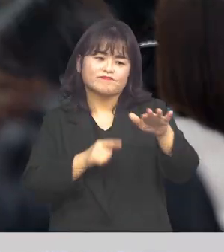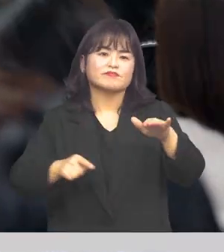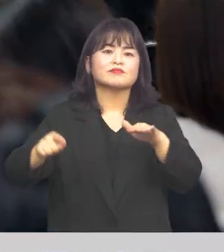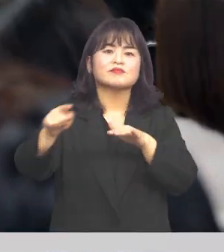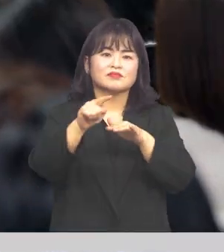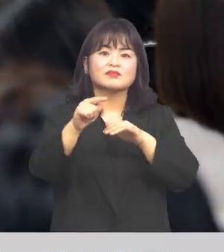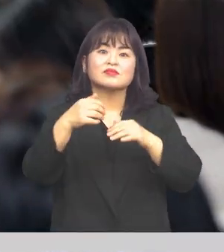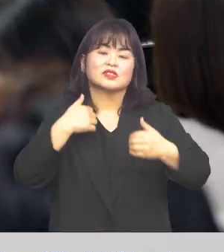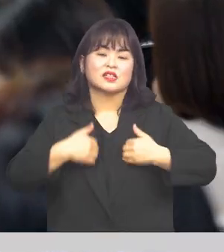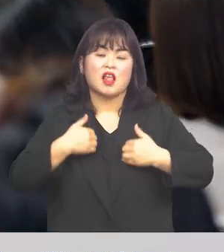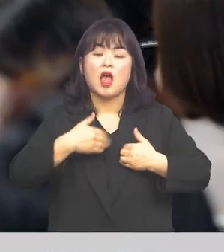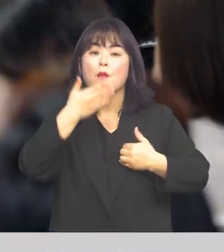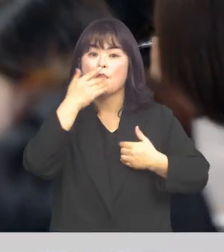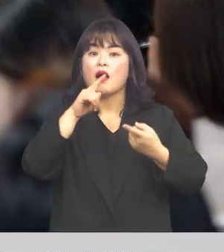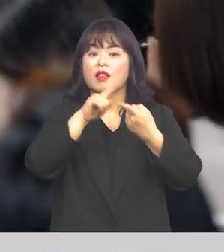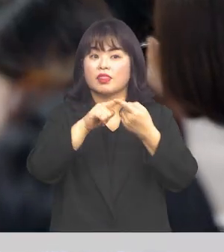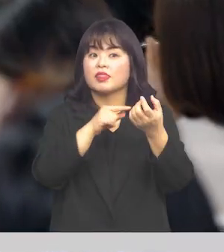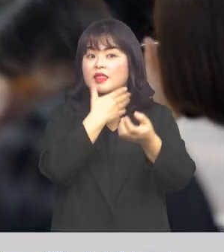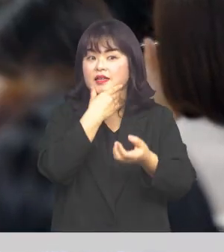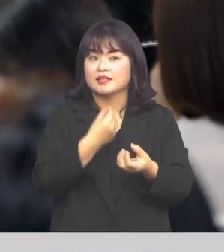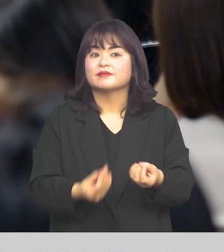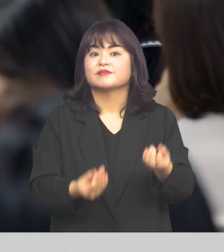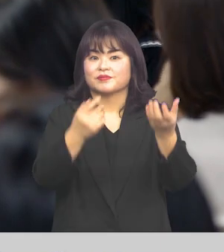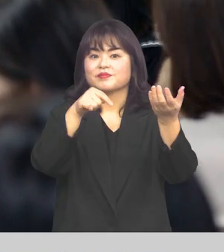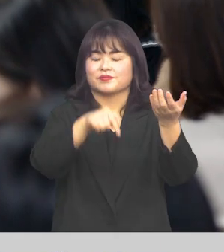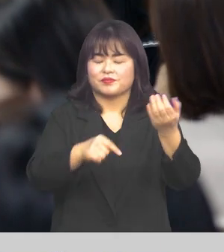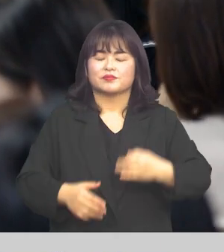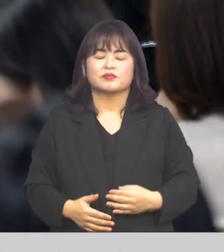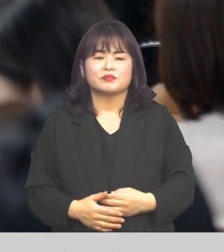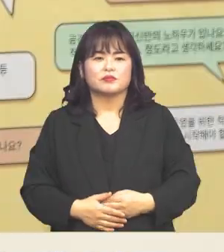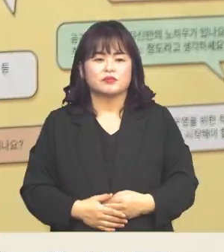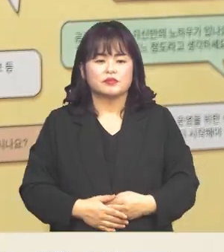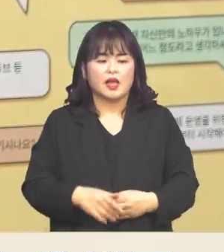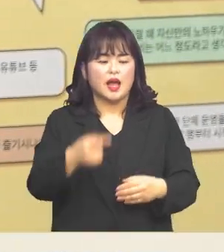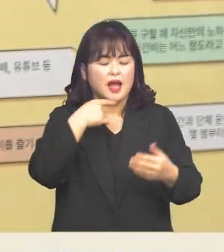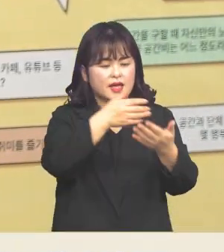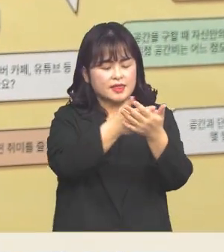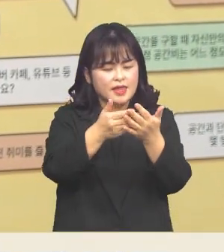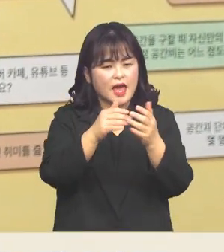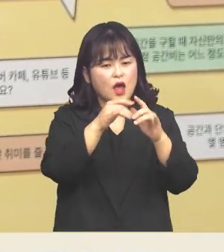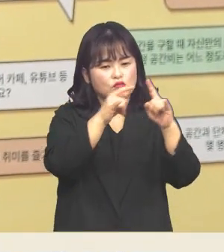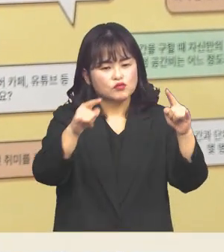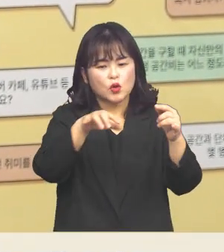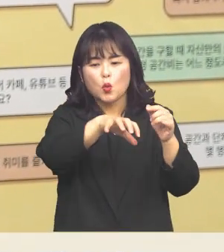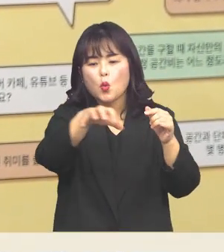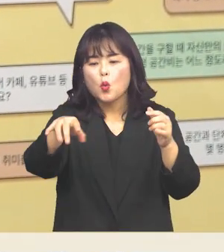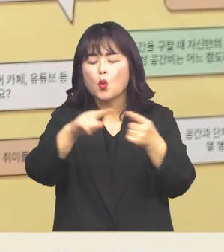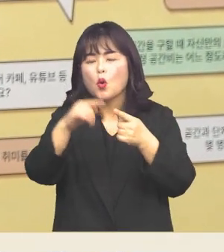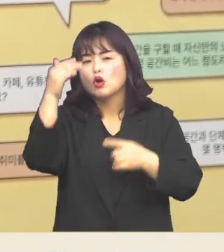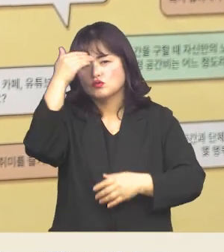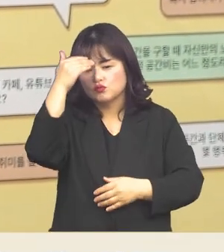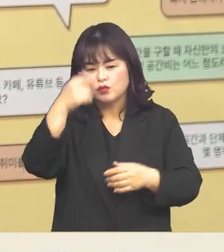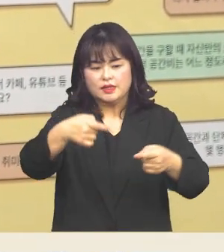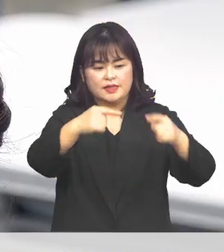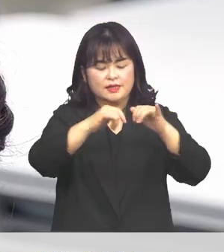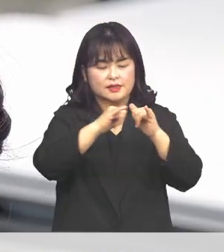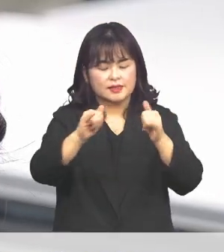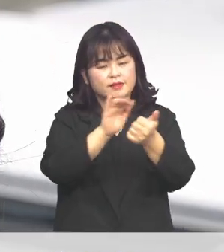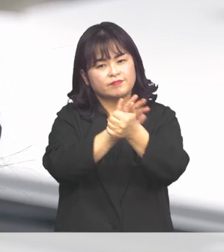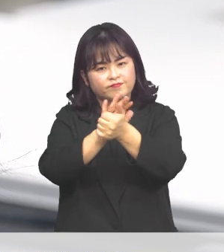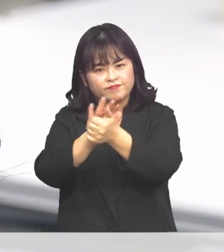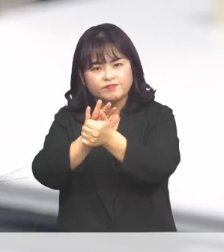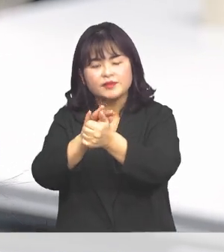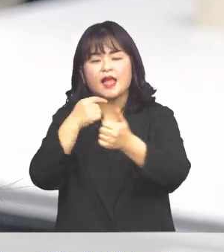위해 기획되었습니다. 이 시장은 축제 현장을 찾아 아트러너 및 생활문화 전시 부스를 돌며 참가자들을